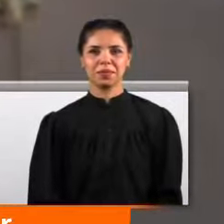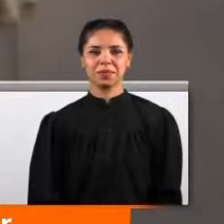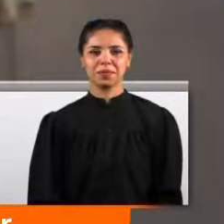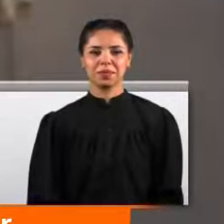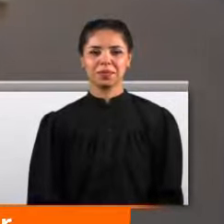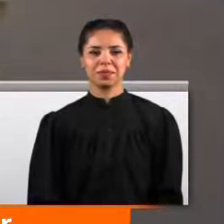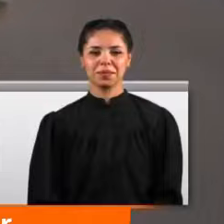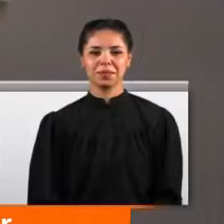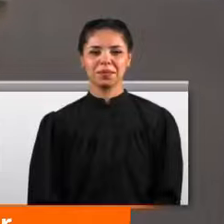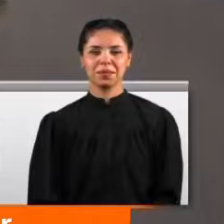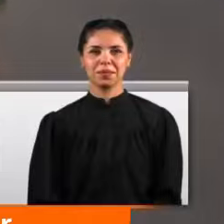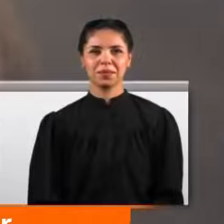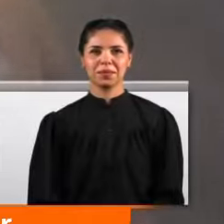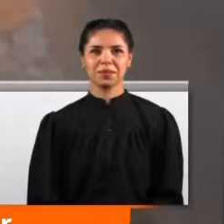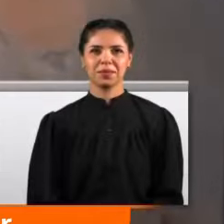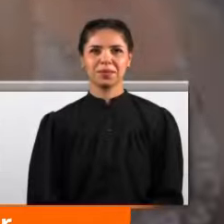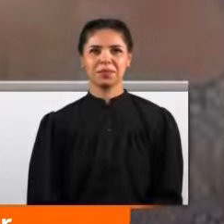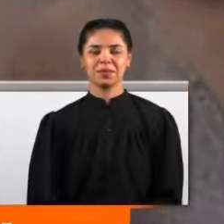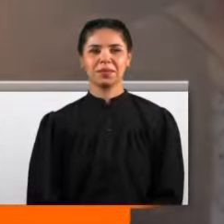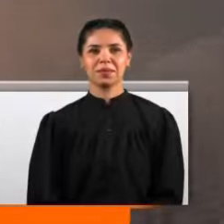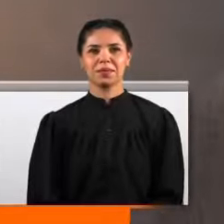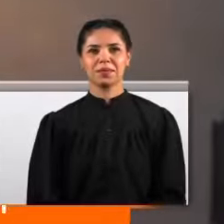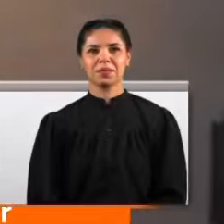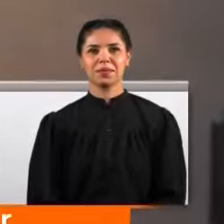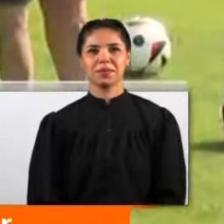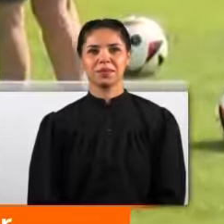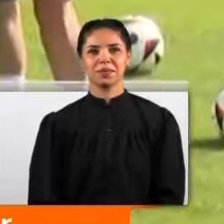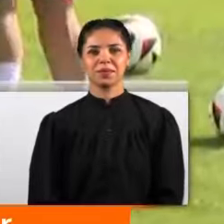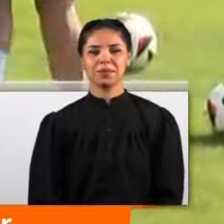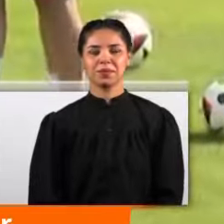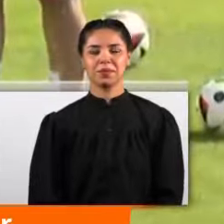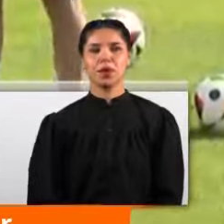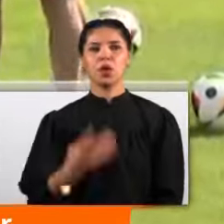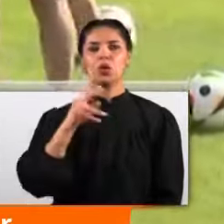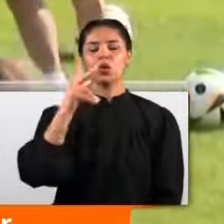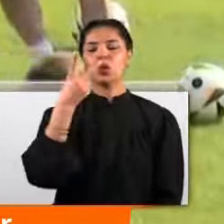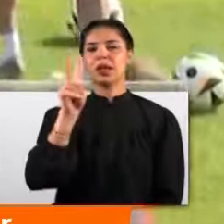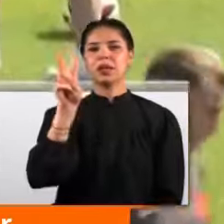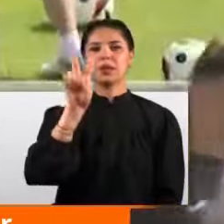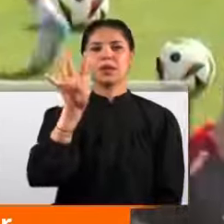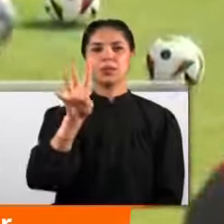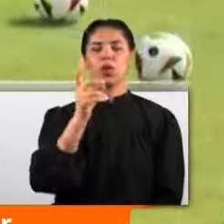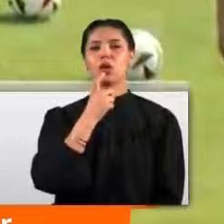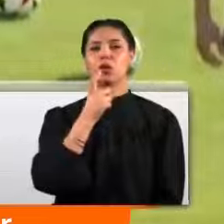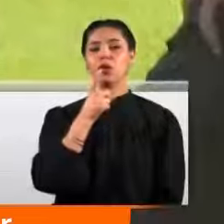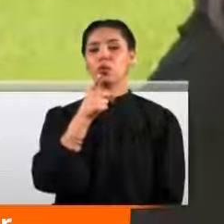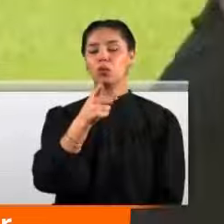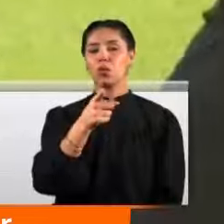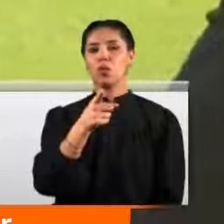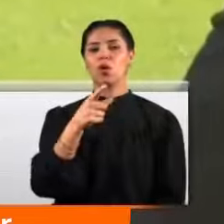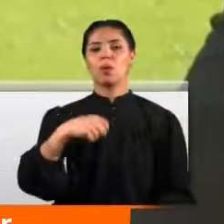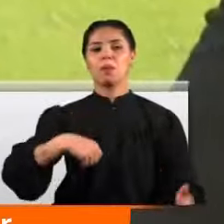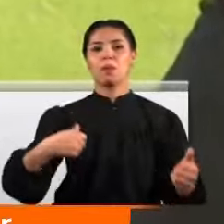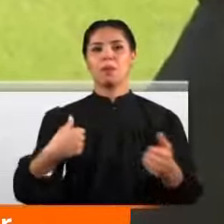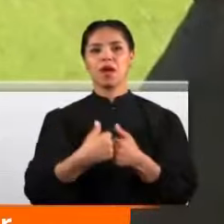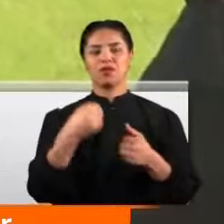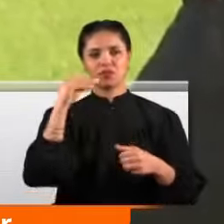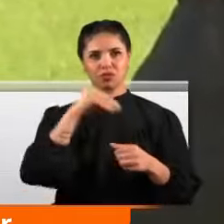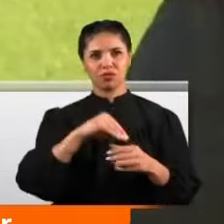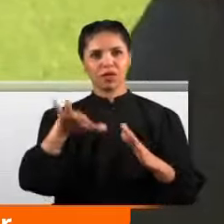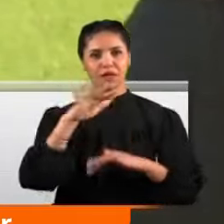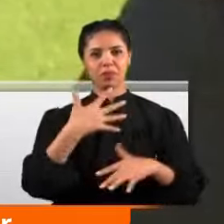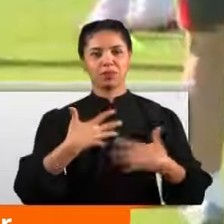Çok heyecanlıyız. Gurbetçiler olarak yakinen takip ediyoruz. Euro 2024 için heyecan dorukta. Özellikle ev sahibi